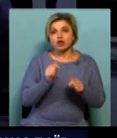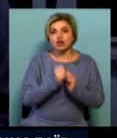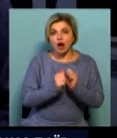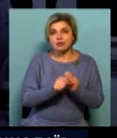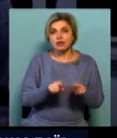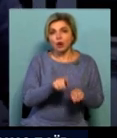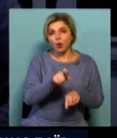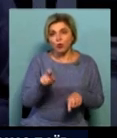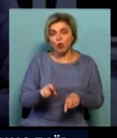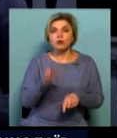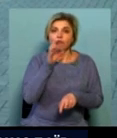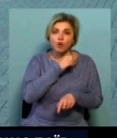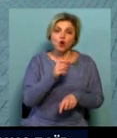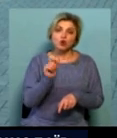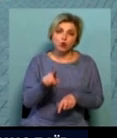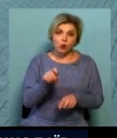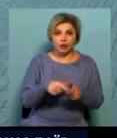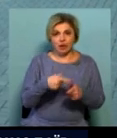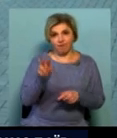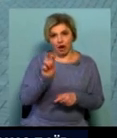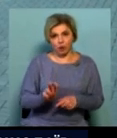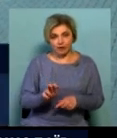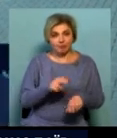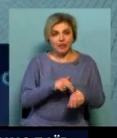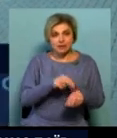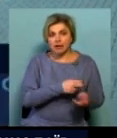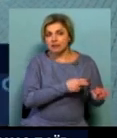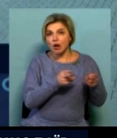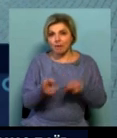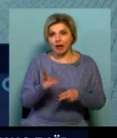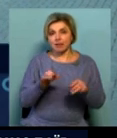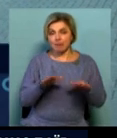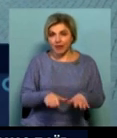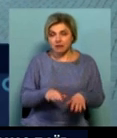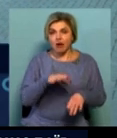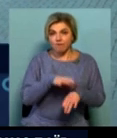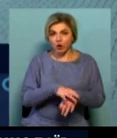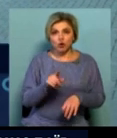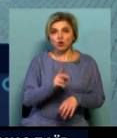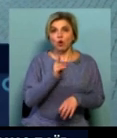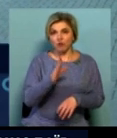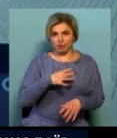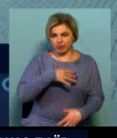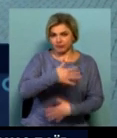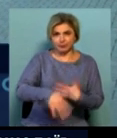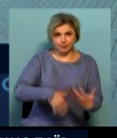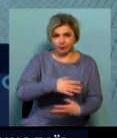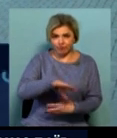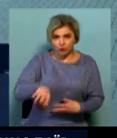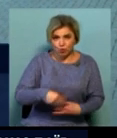люди беруть або золото, або валюту. Слідча оперативна група приїхала на місце, виявили, що у квартирі все було перевернуто, але,